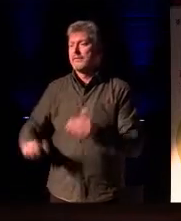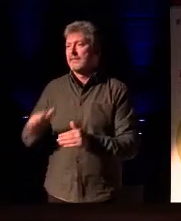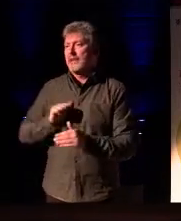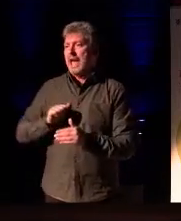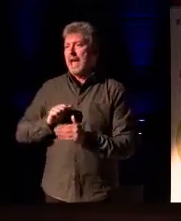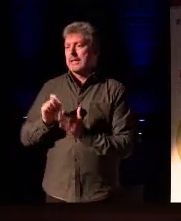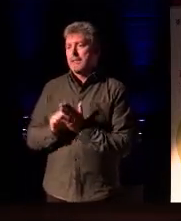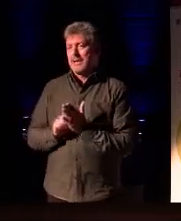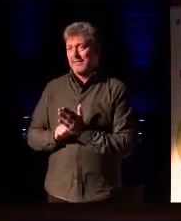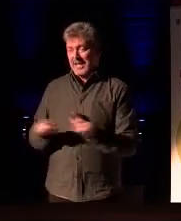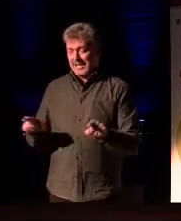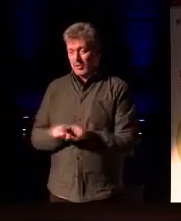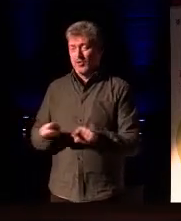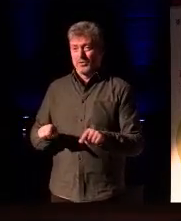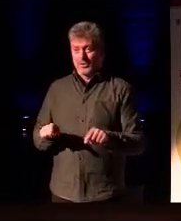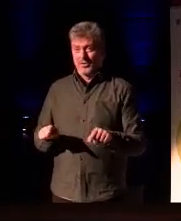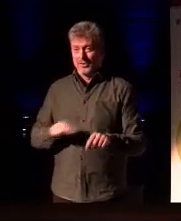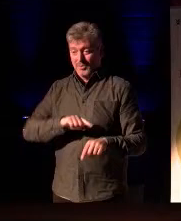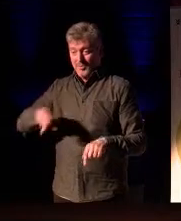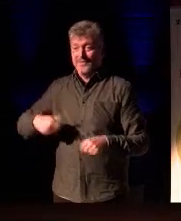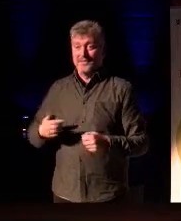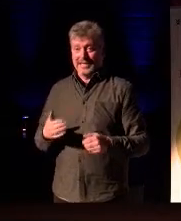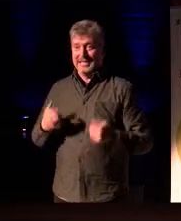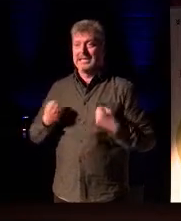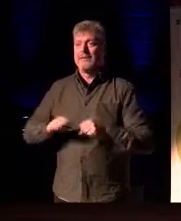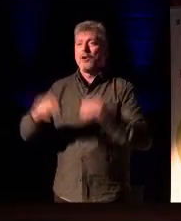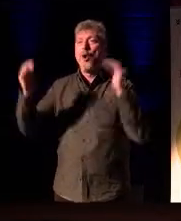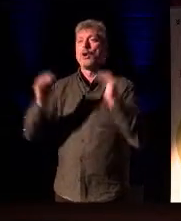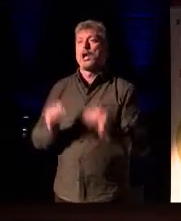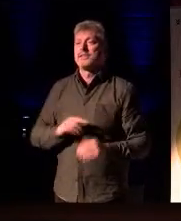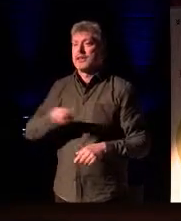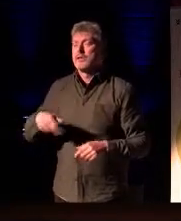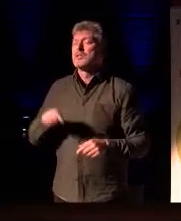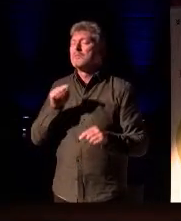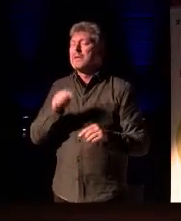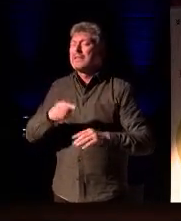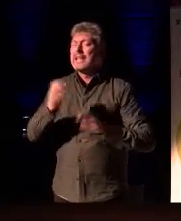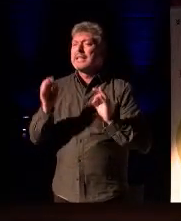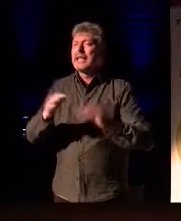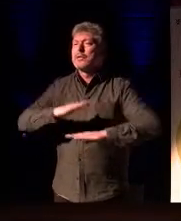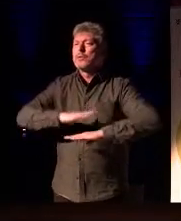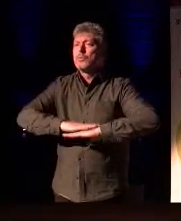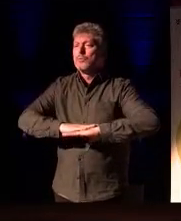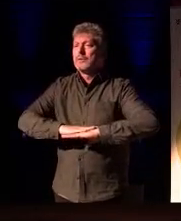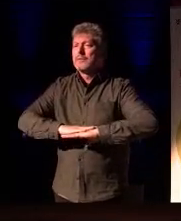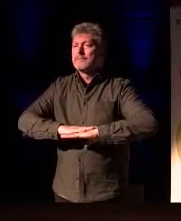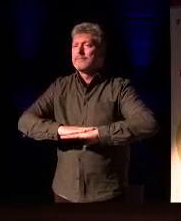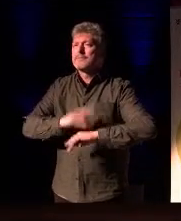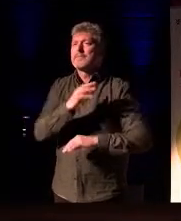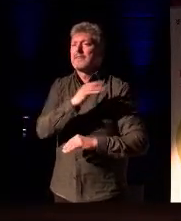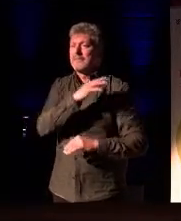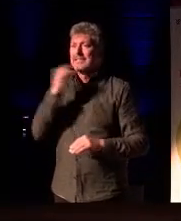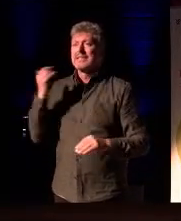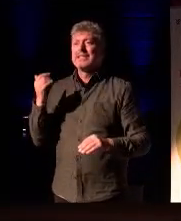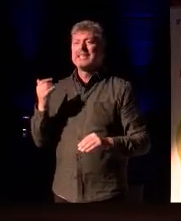sånn som vi organiserer oss. Dette er de grunnleggende tingene for at vi trives og mestrer